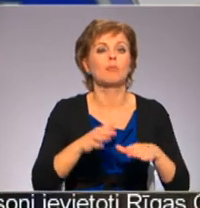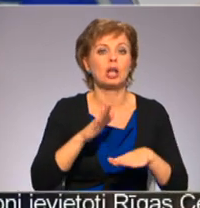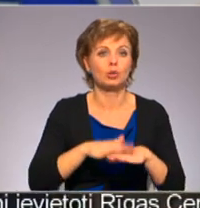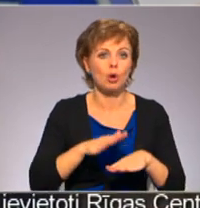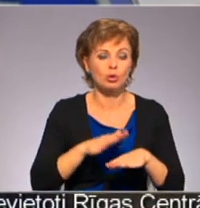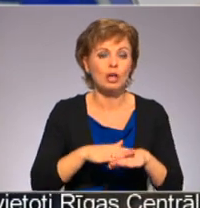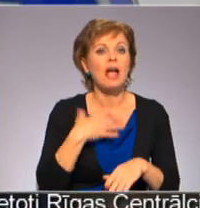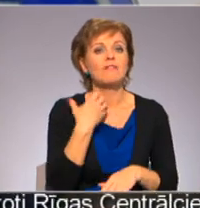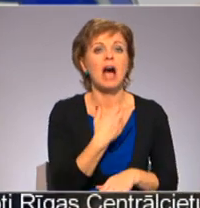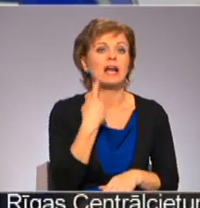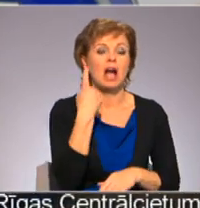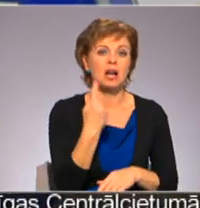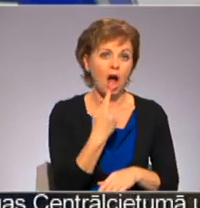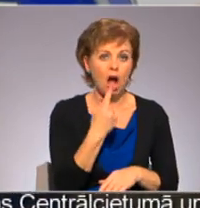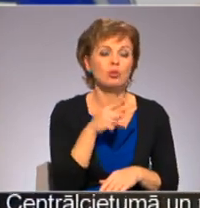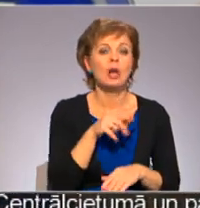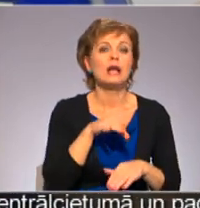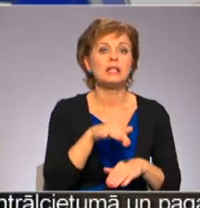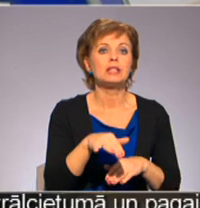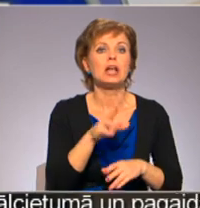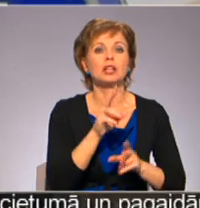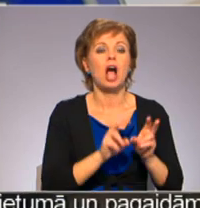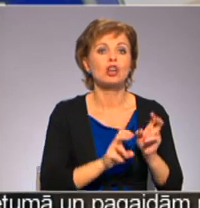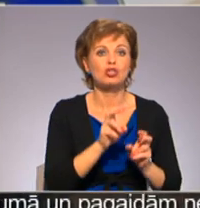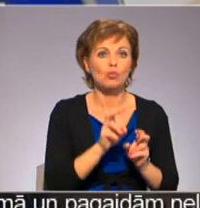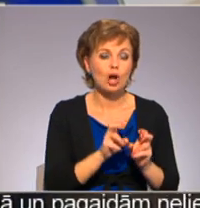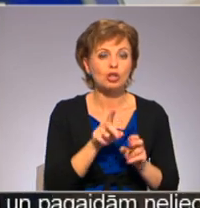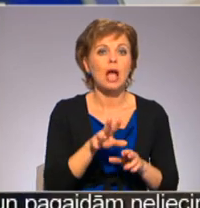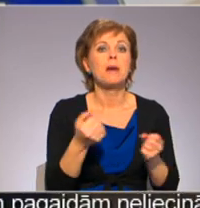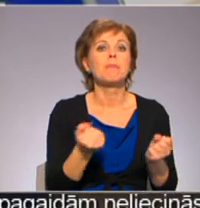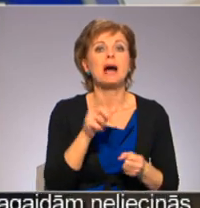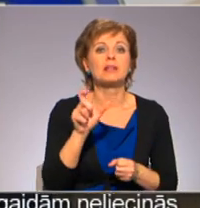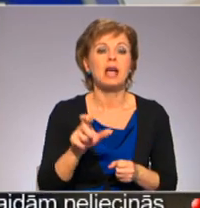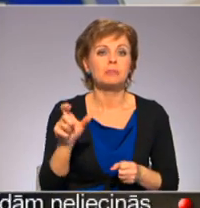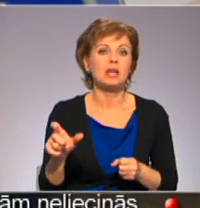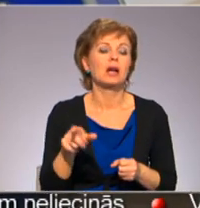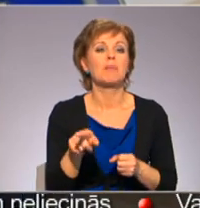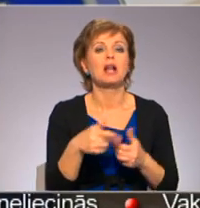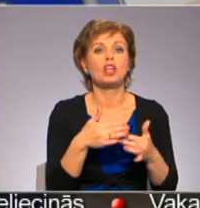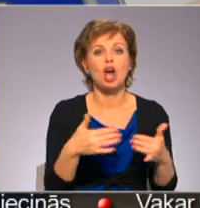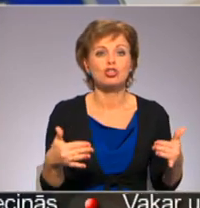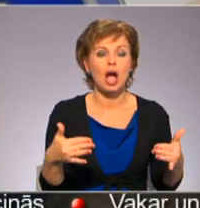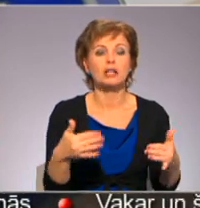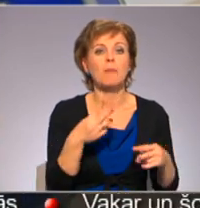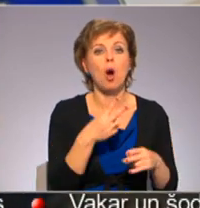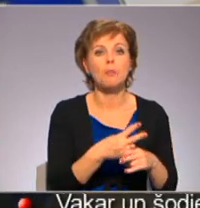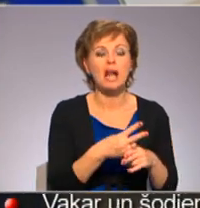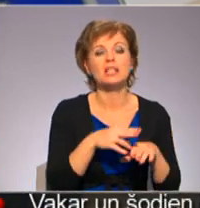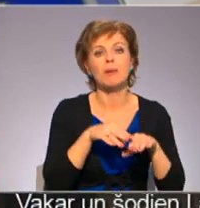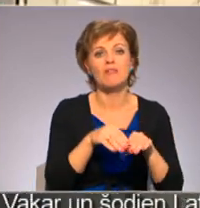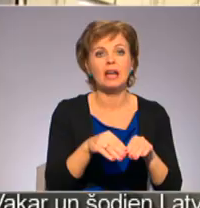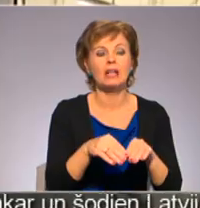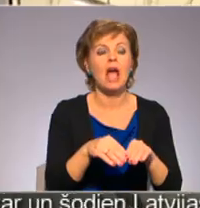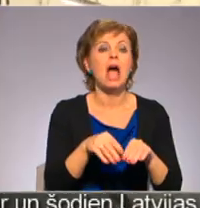lai viņš ieietu, teiksim, strādāt ražošanā noteiktā pozīcijā. Ja mēs runājam par darbinieku, kas kaut kādas operācijas veids, tad mēs parasti sakam pa 1-2 mēnešiem